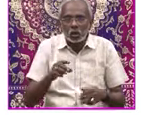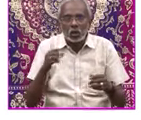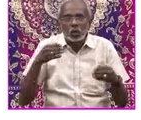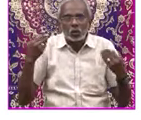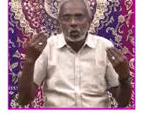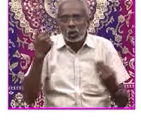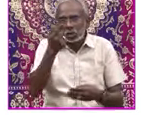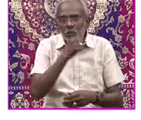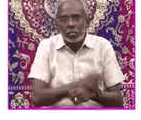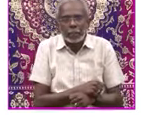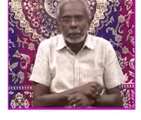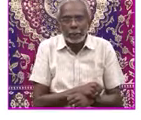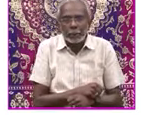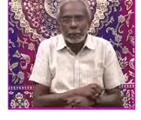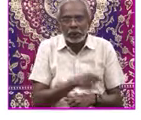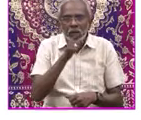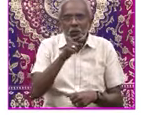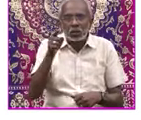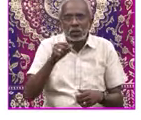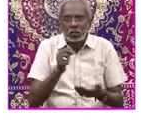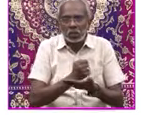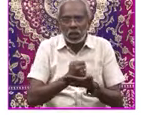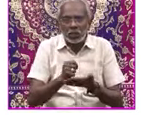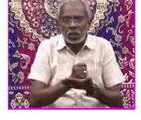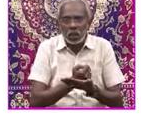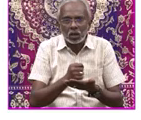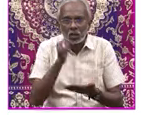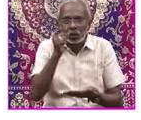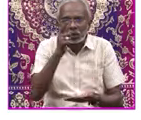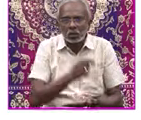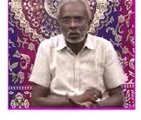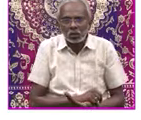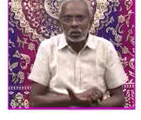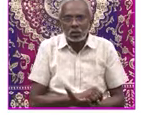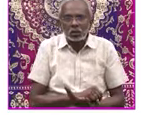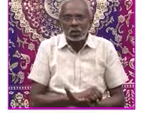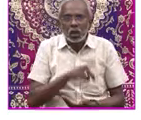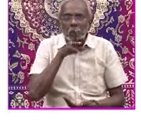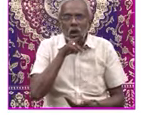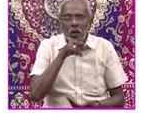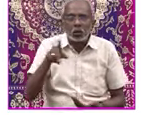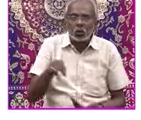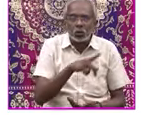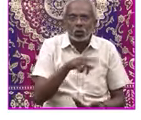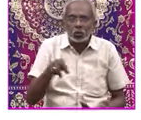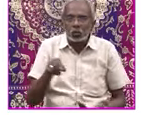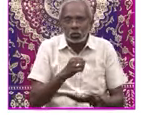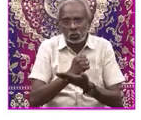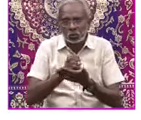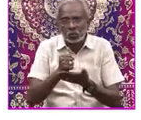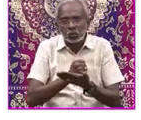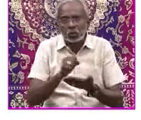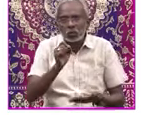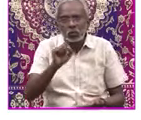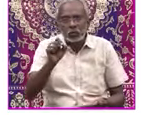தோன்றியது. குலோத்துங்கனை பாட்டுடை தலைவனாக கொண்டது. பாட்டுடை தலைவனா யாரு, அவரை பத்தி தான் நம்ம முழுக்க முழுக்க பாட போறோம்.